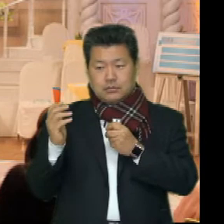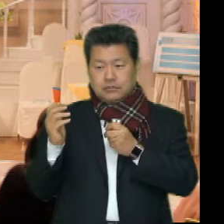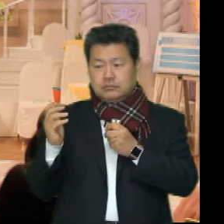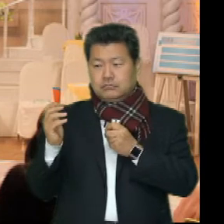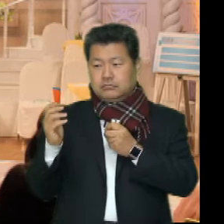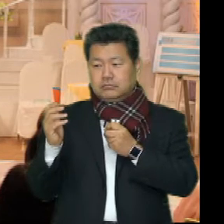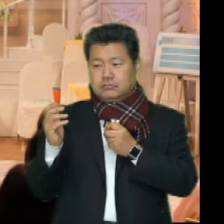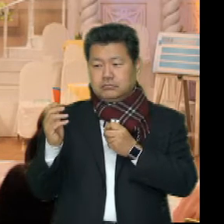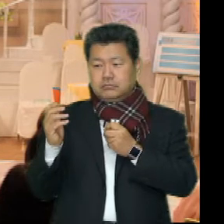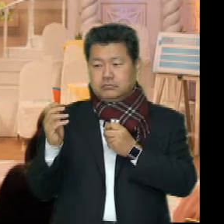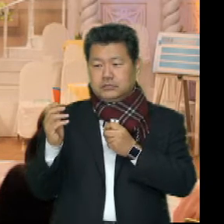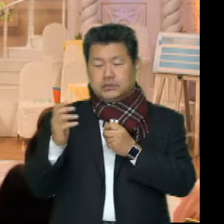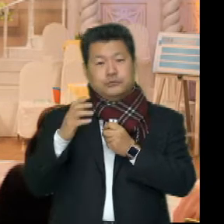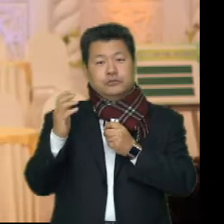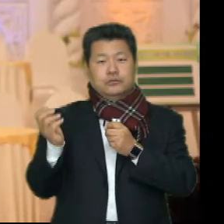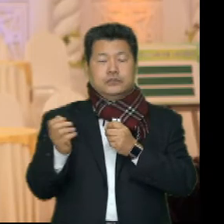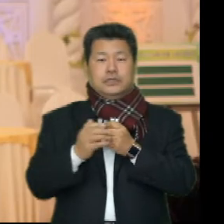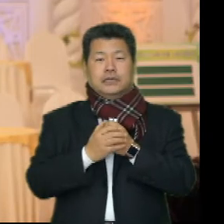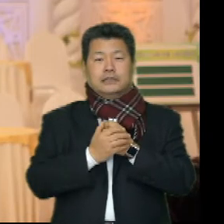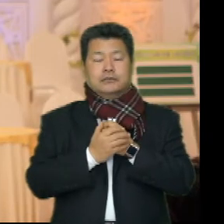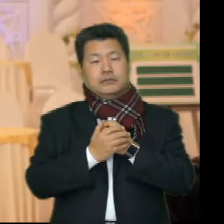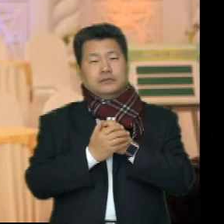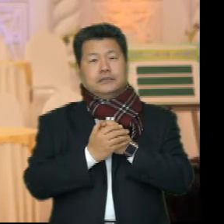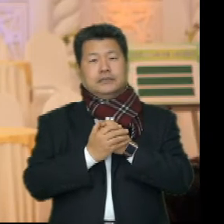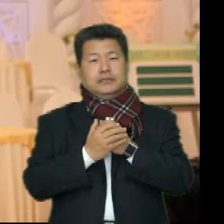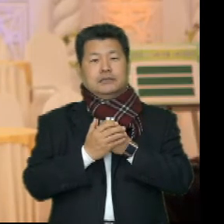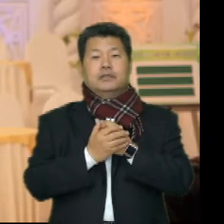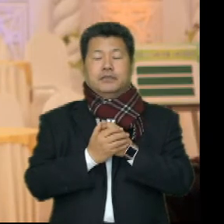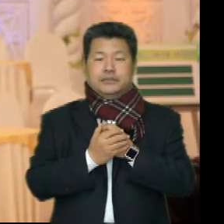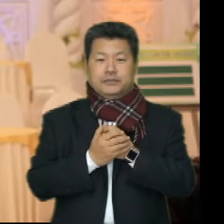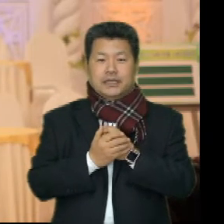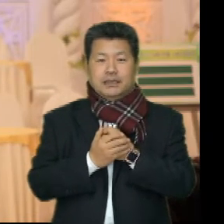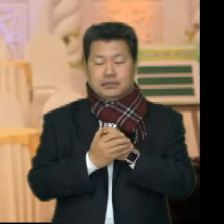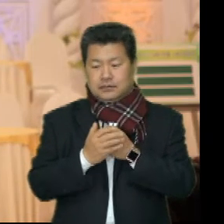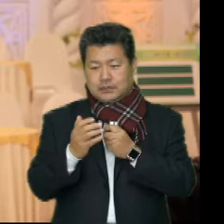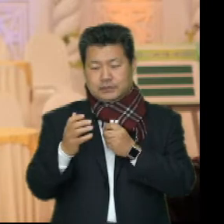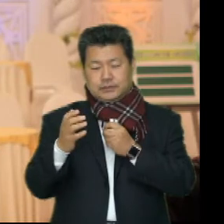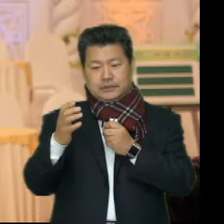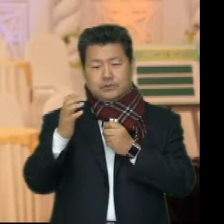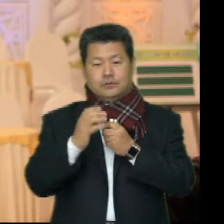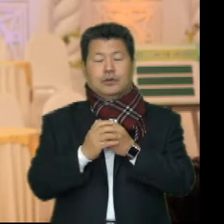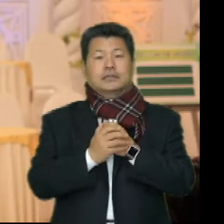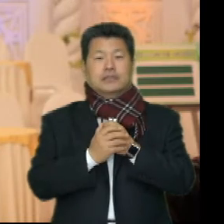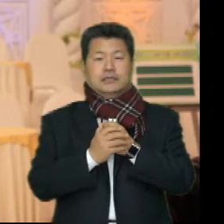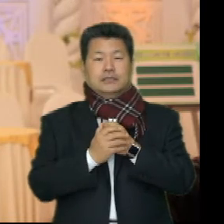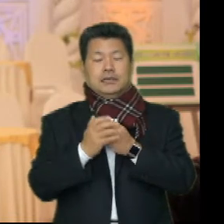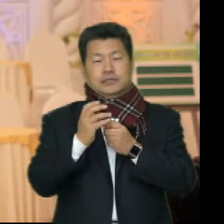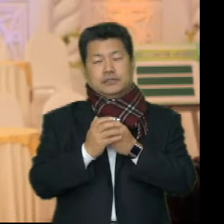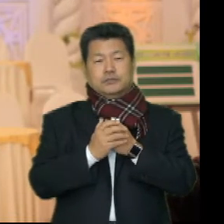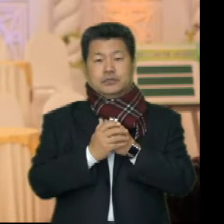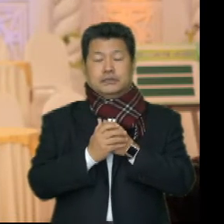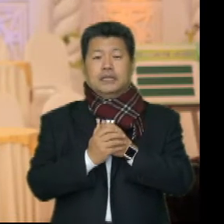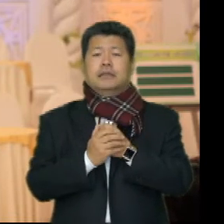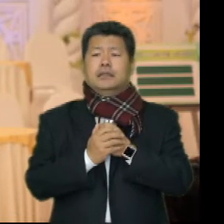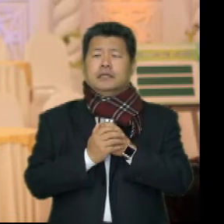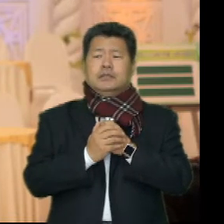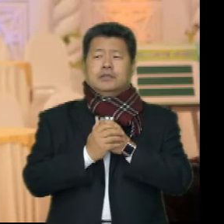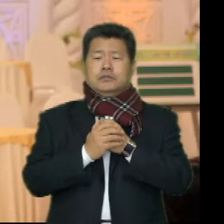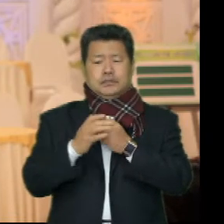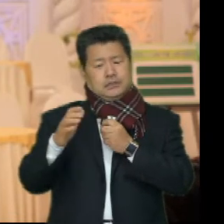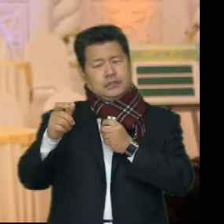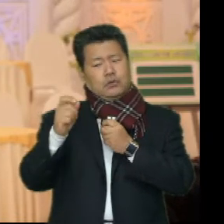그리고 한 2-3주 지나가지고 이제 들려봤습니다. 들려가지고 이제 또 황태탕을 하나 시켜서